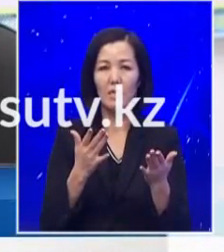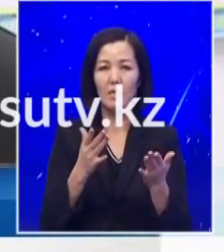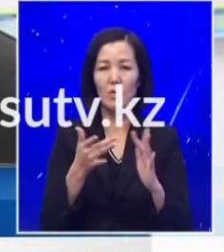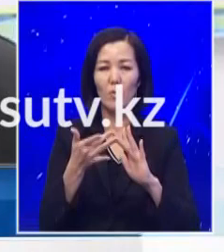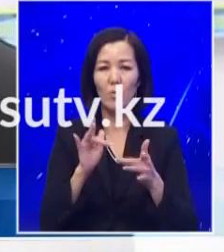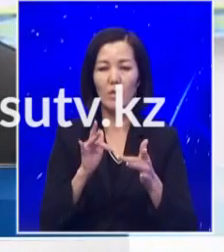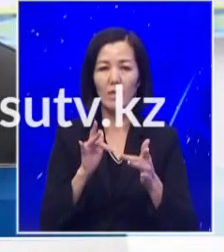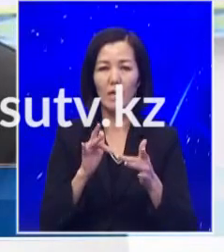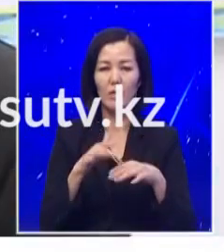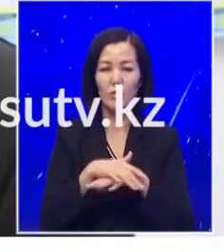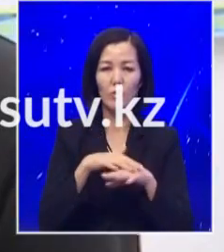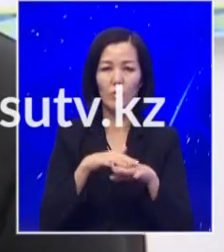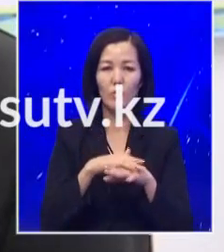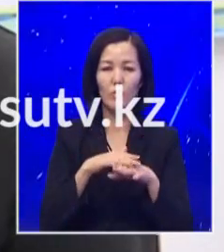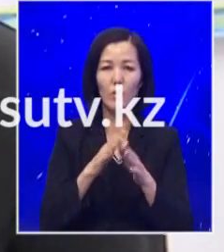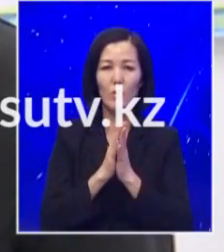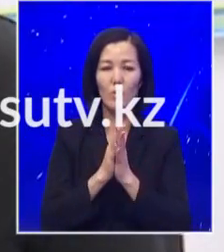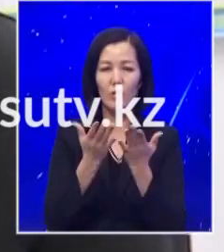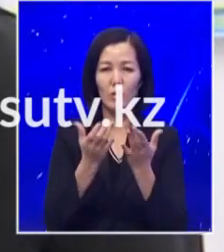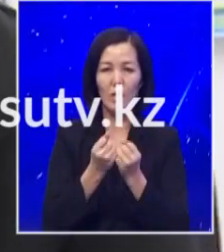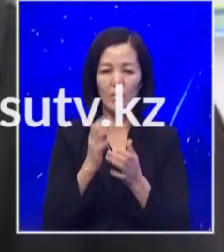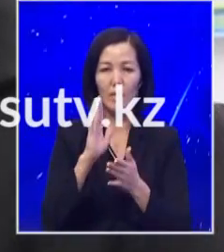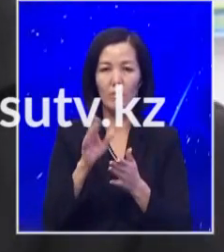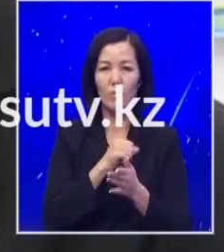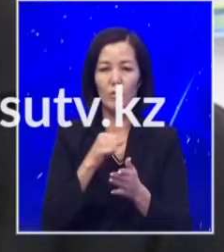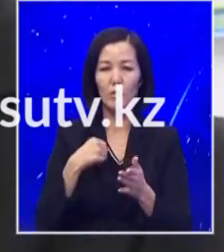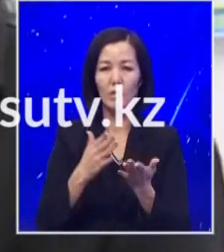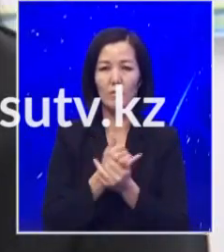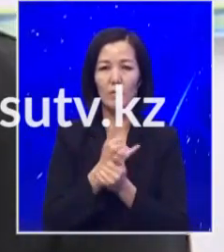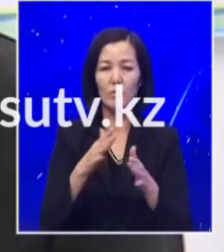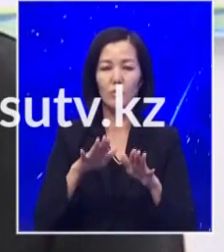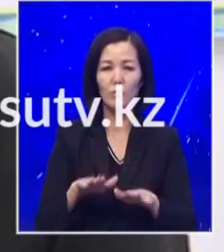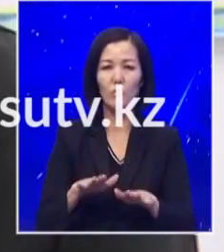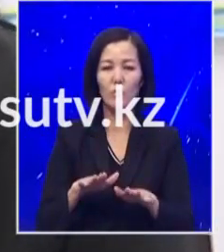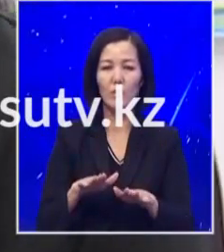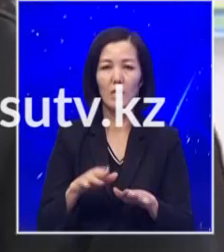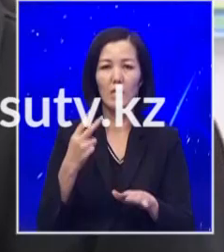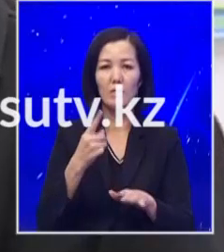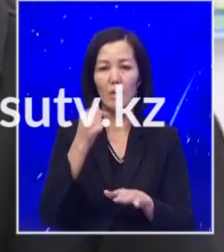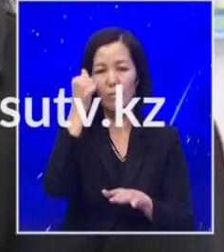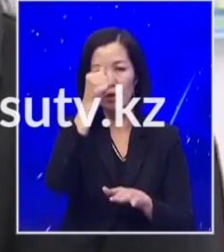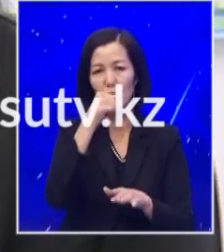онлайн тұрғындарды онлайн қабылдаймыз. Өзіне өз қызмет көрсету бойынша биылғы 2021 жылғы